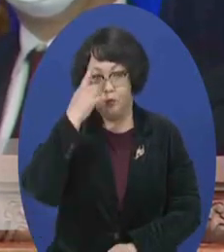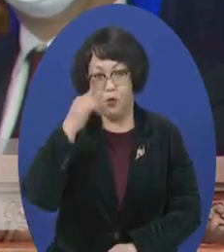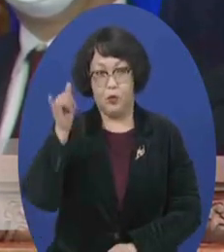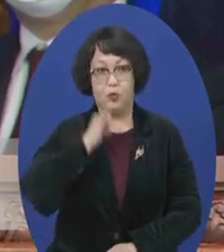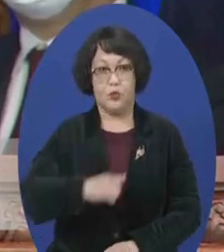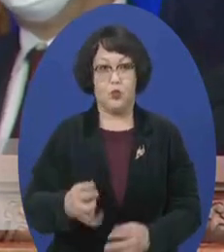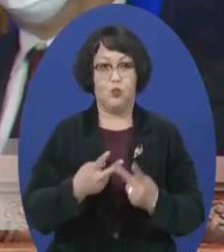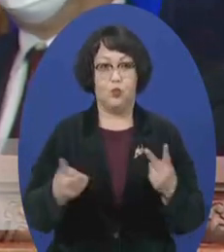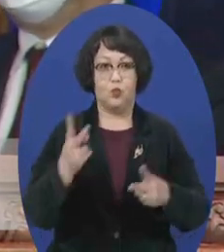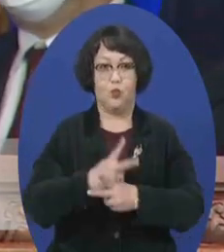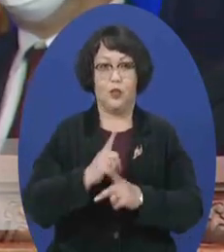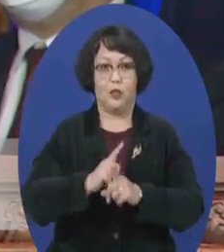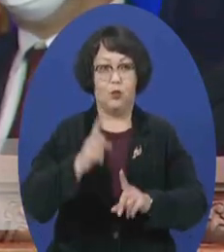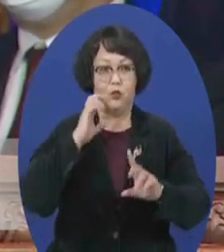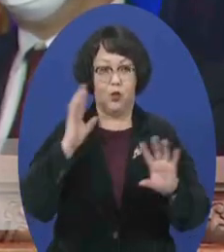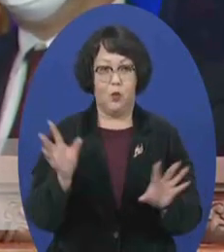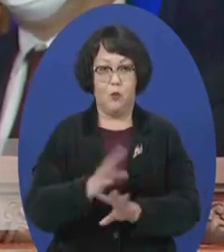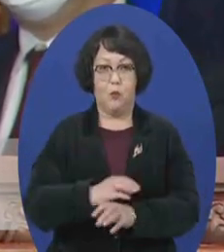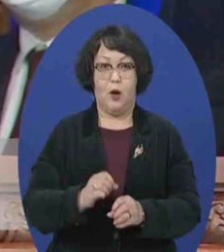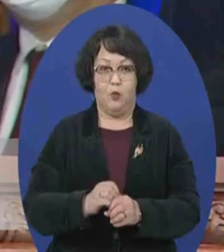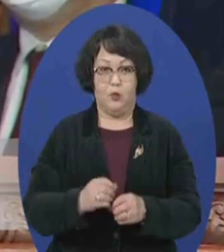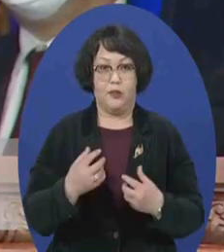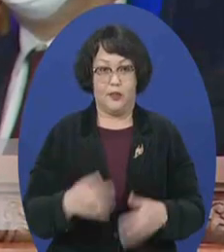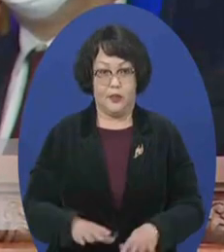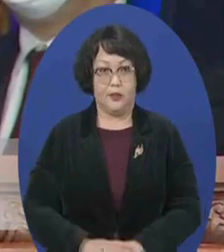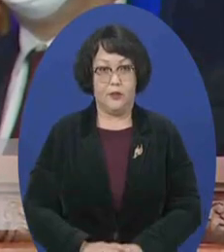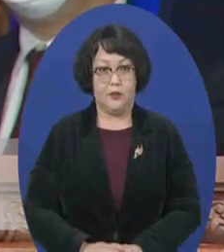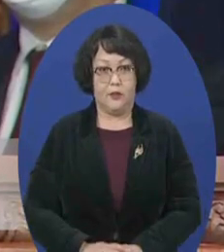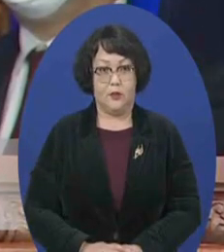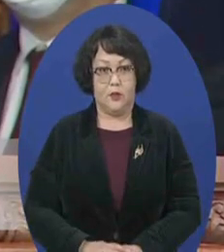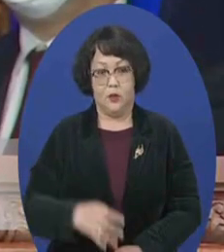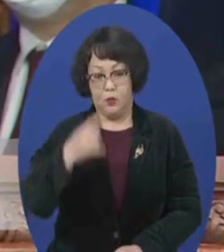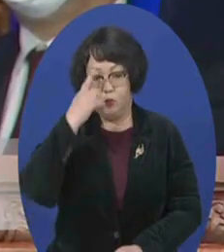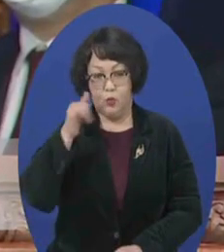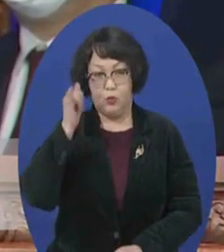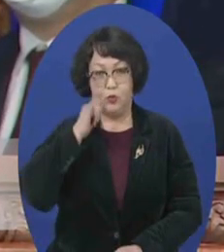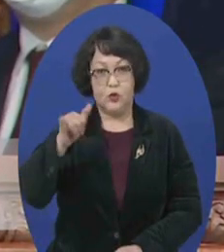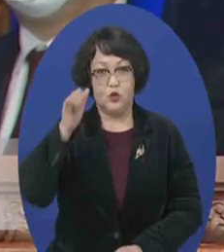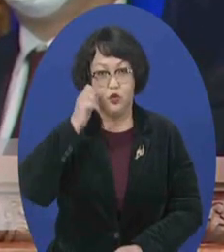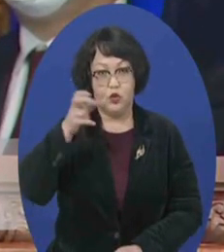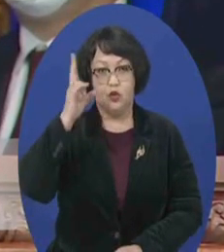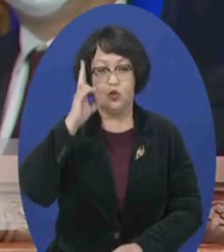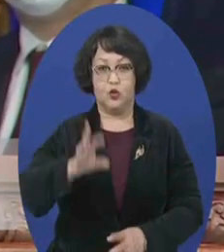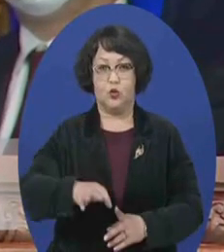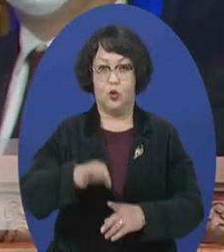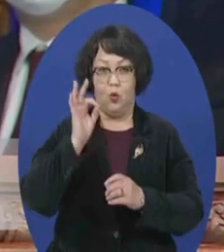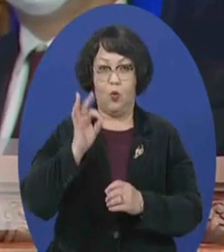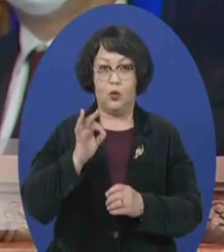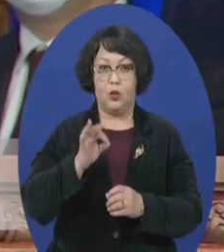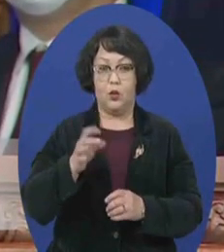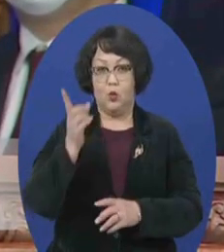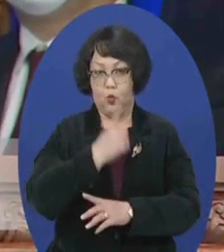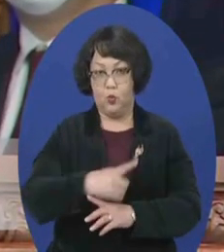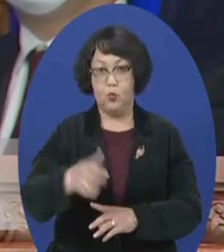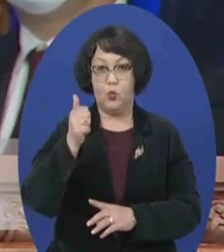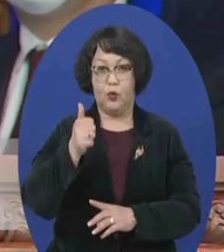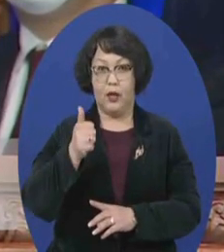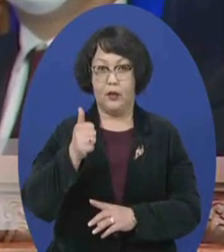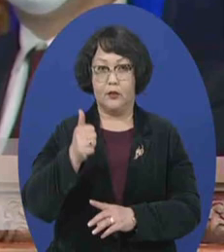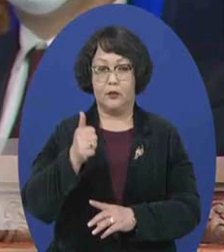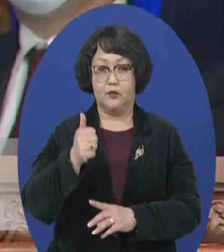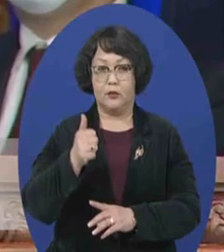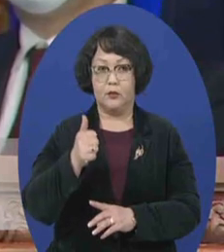Монгол улсын үндсэн хуулийн дагуу зохион байгуулагдсан Монгол улсын ерөнхийлөгчийн ээлжид сонгуулийн үр дүнгээр